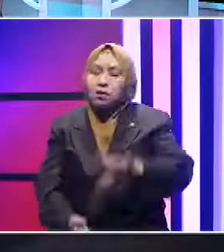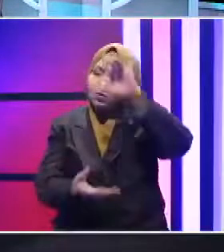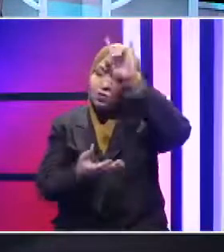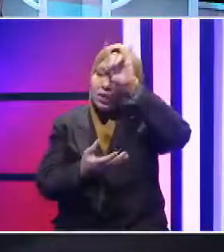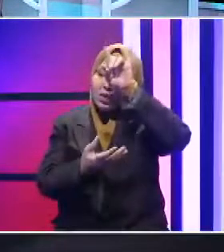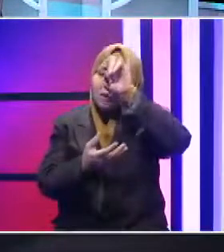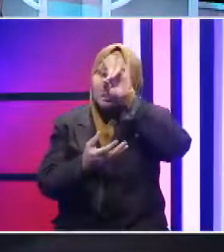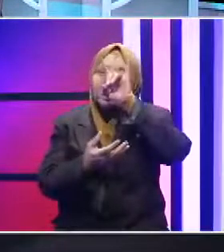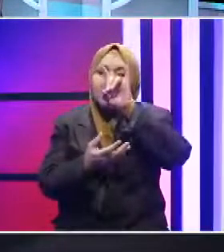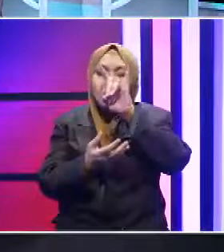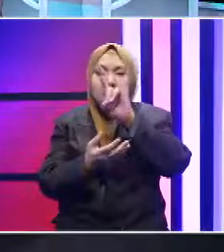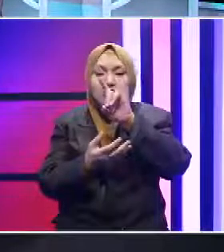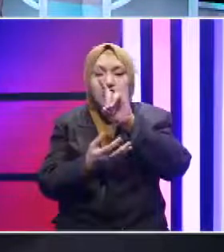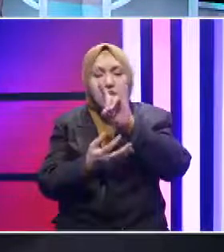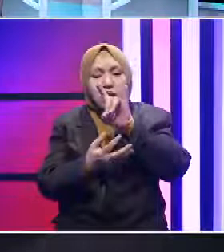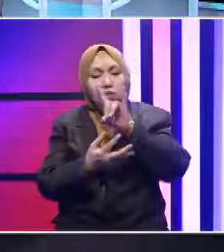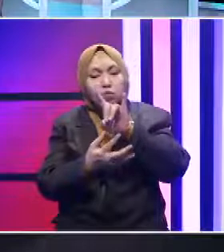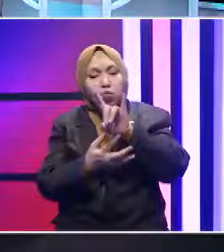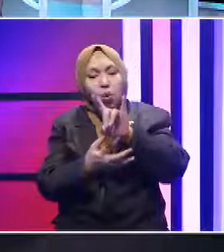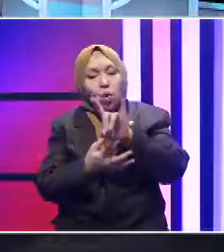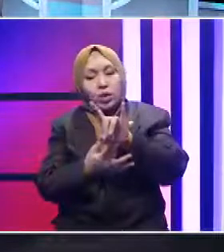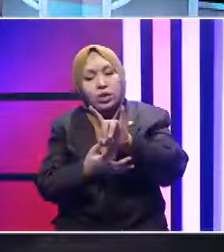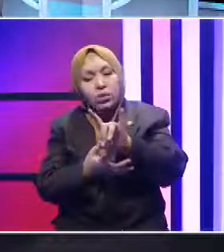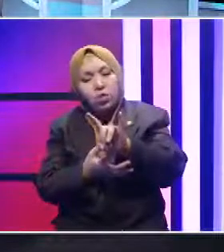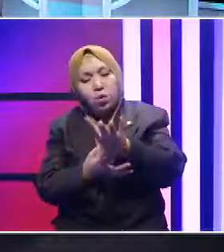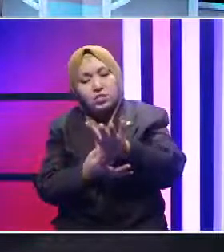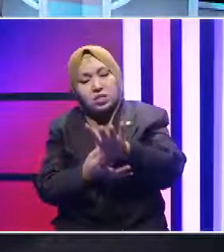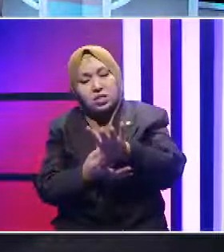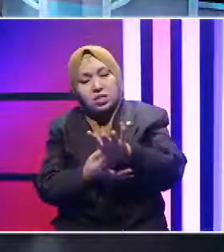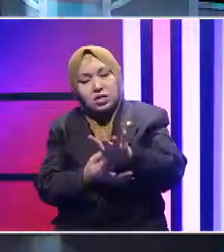أعوذ بالله من الشيطان